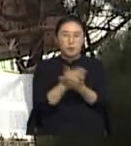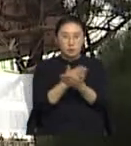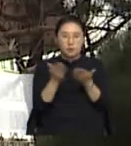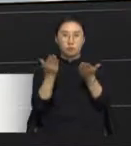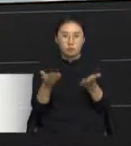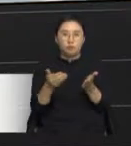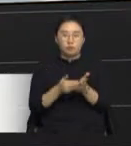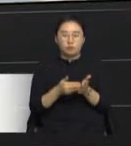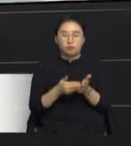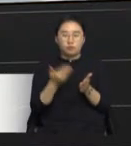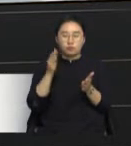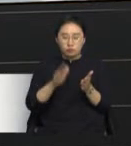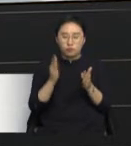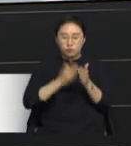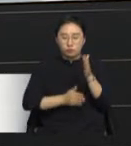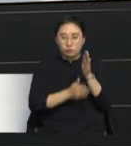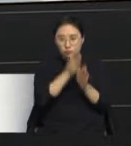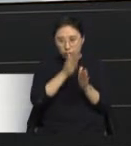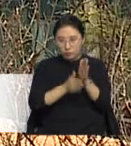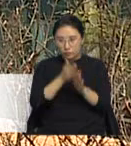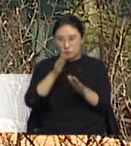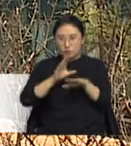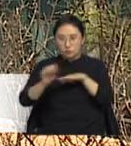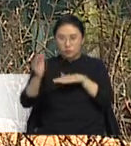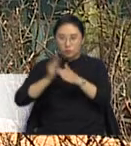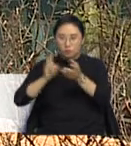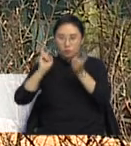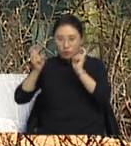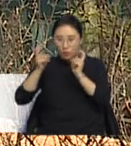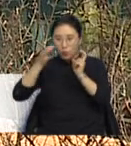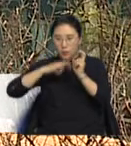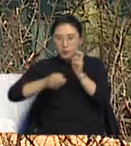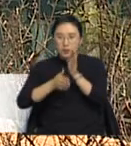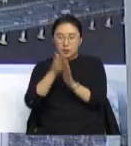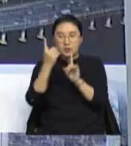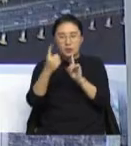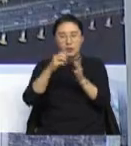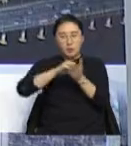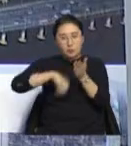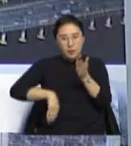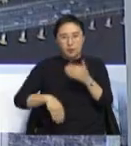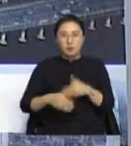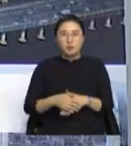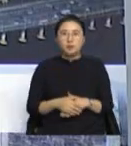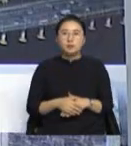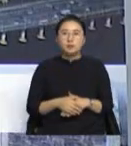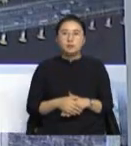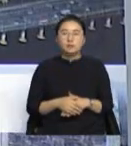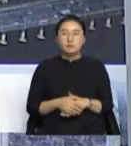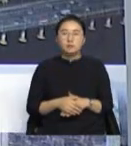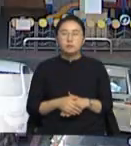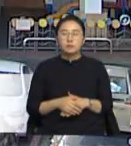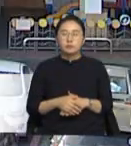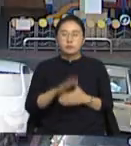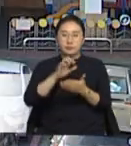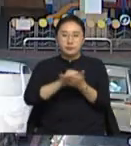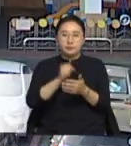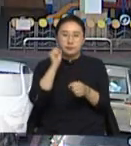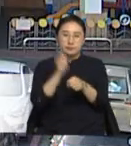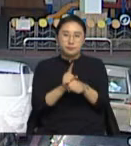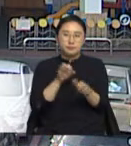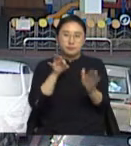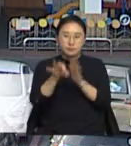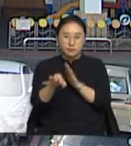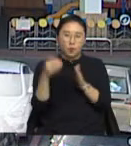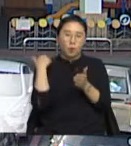전망입니다 다만 공공기관과 지방공기업 공익 시설은 대상에서 제외합니다 점용료 를 이미 납부한